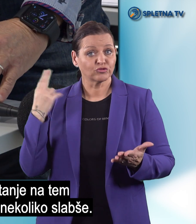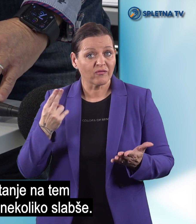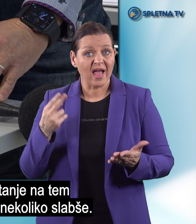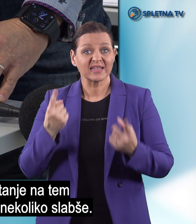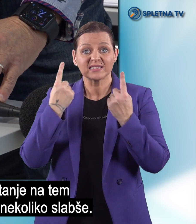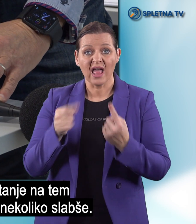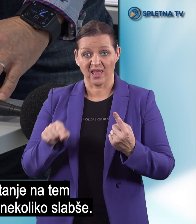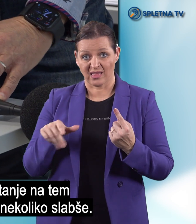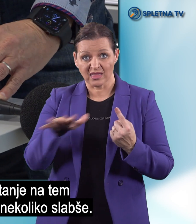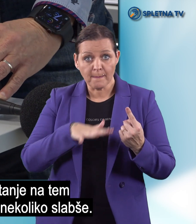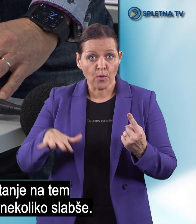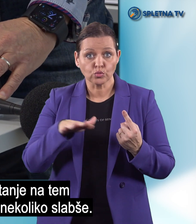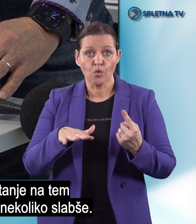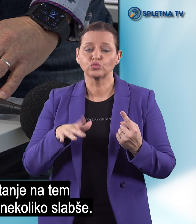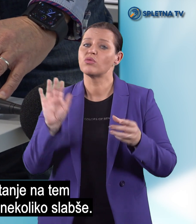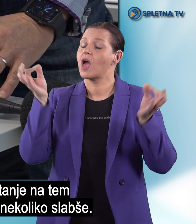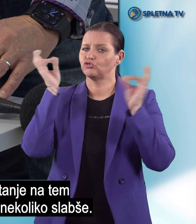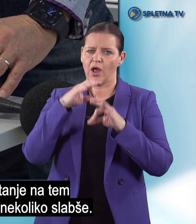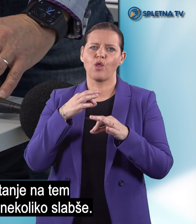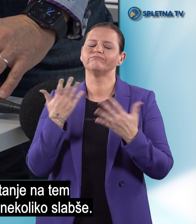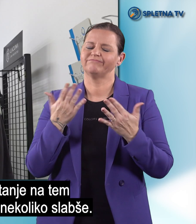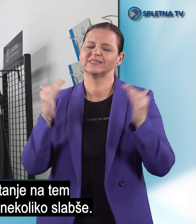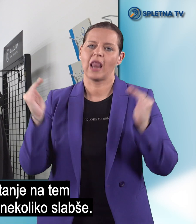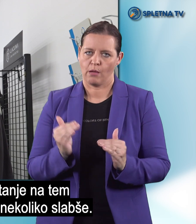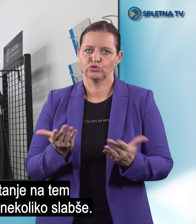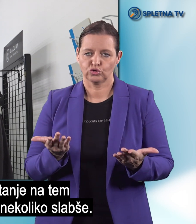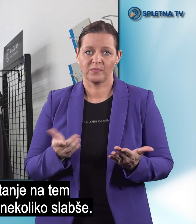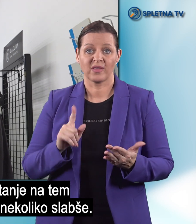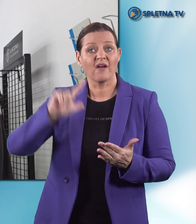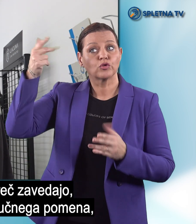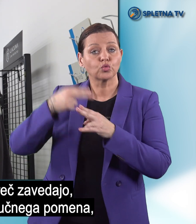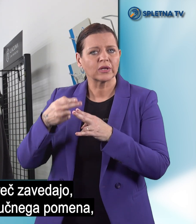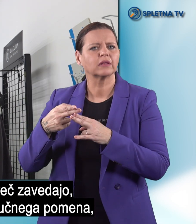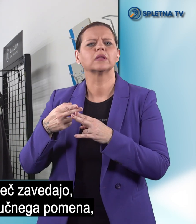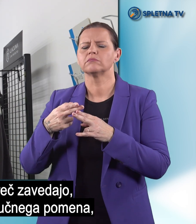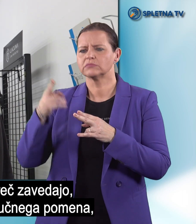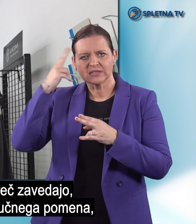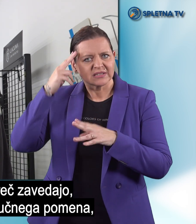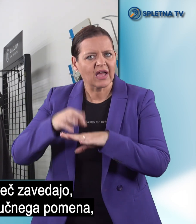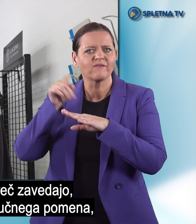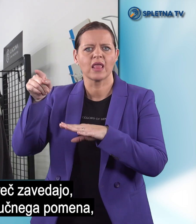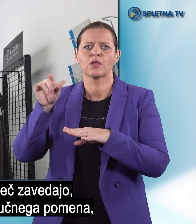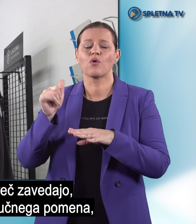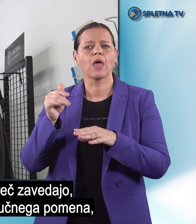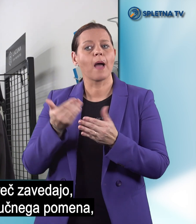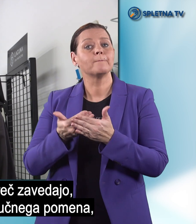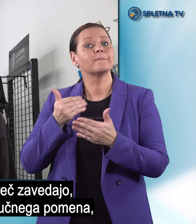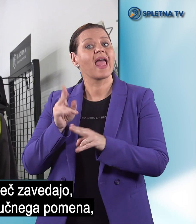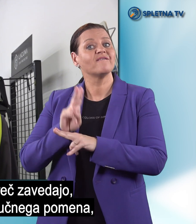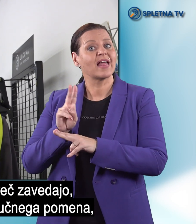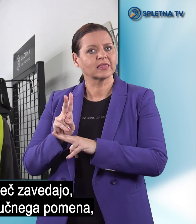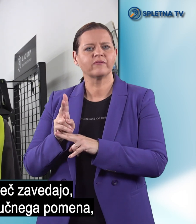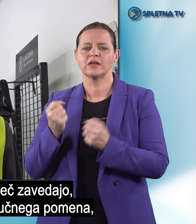V Sloveniji je stanje na tem področju na žalost nekoliko slabše. V tujini se namreč zavedajo, da